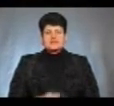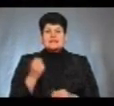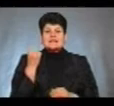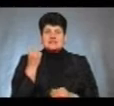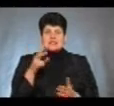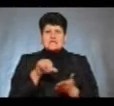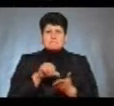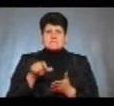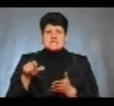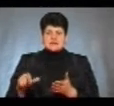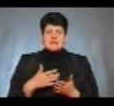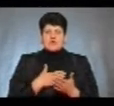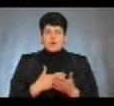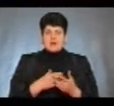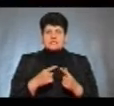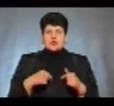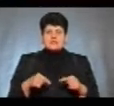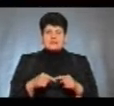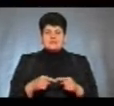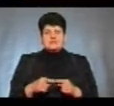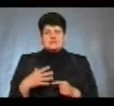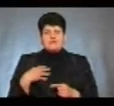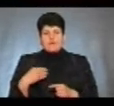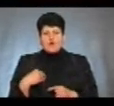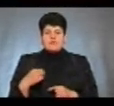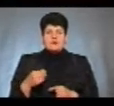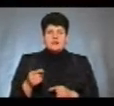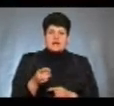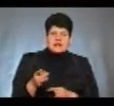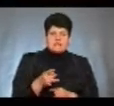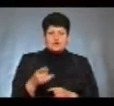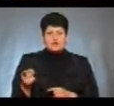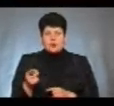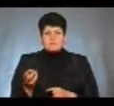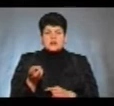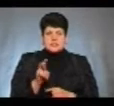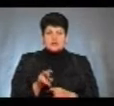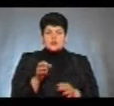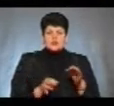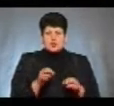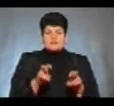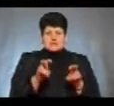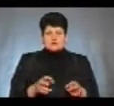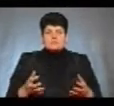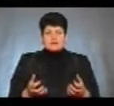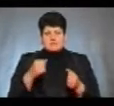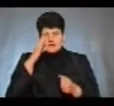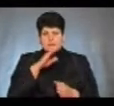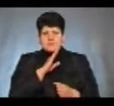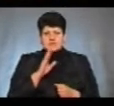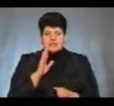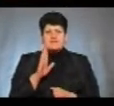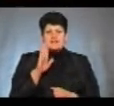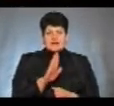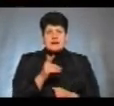12 представників громадських організацій з Рівного, Львова та Тернополя прийшли на судове засідання, аби підтримати батьків Віталія